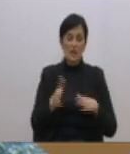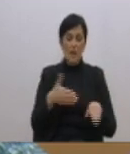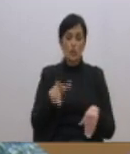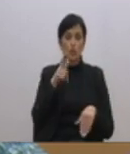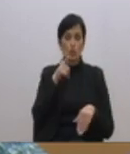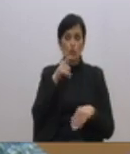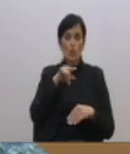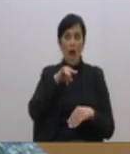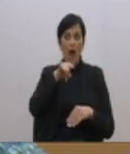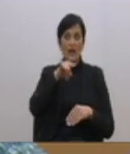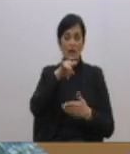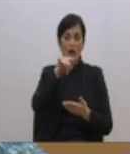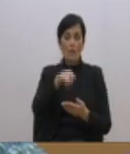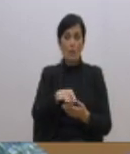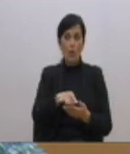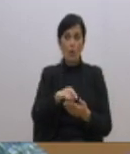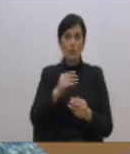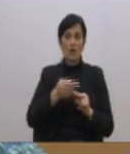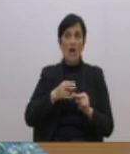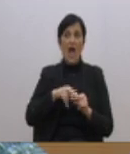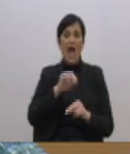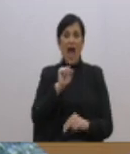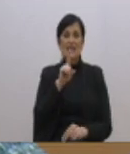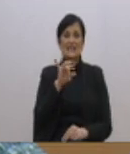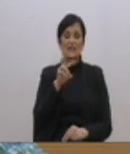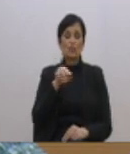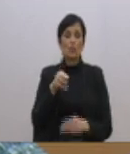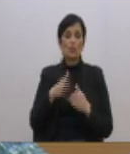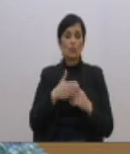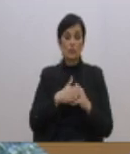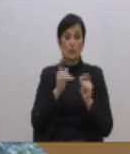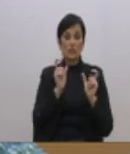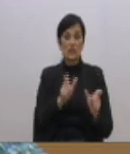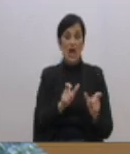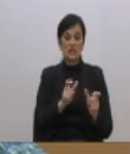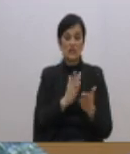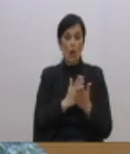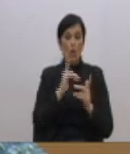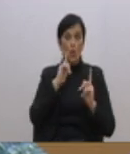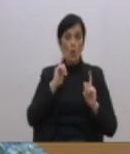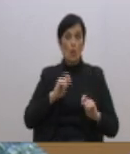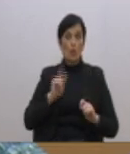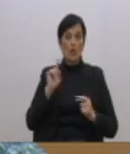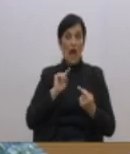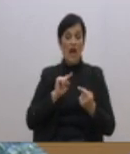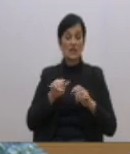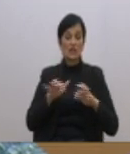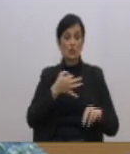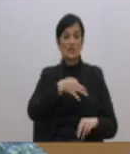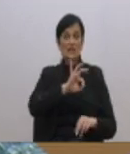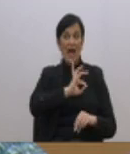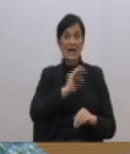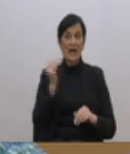ქუთაისის აეროპორტებში, ეს ავიაკომპანია აზიმუტი არის დასანქცირებული უკრაინის ანტიკორუფციული სააგენტოს